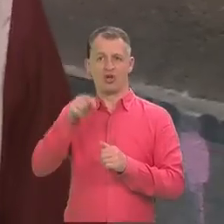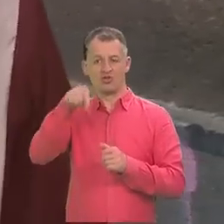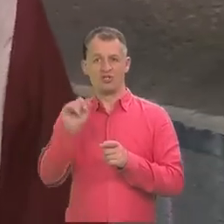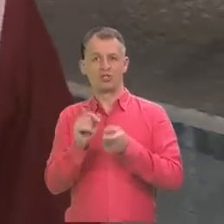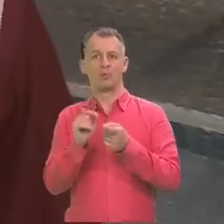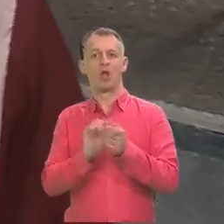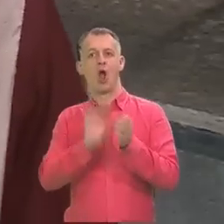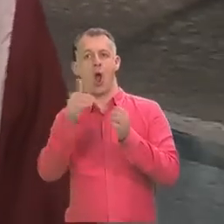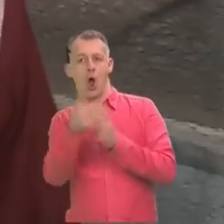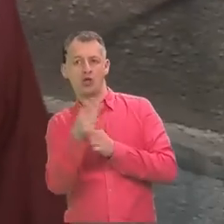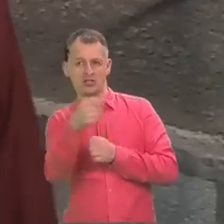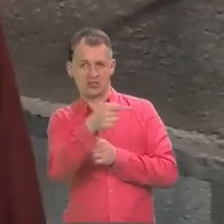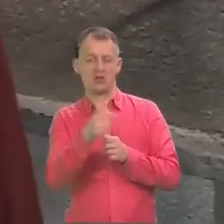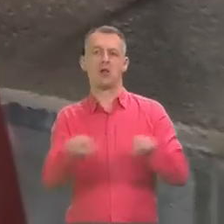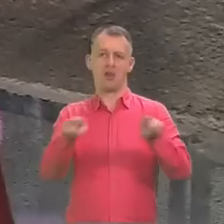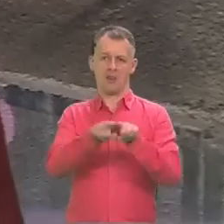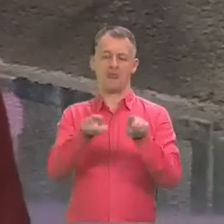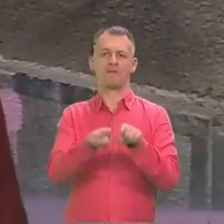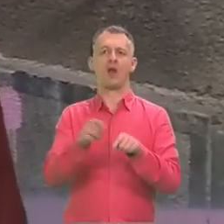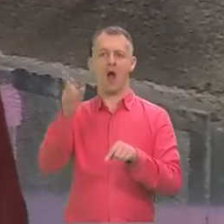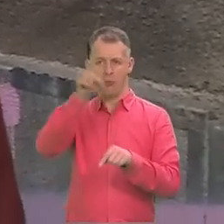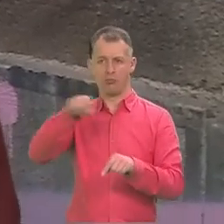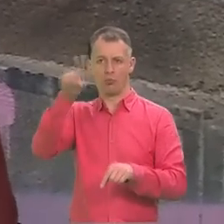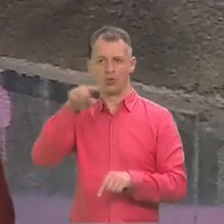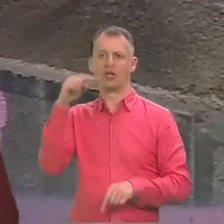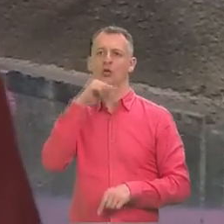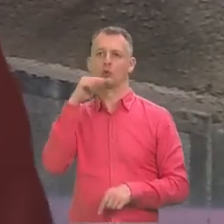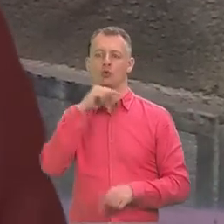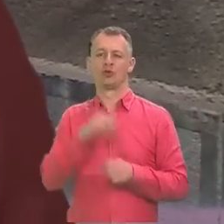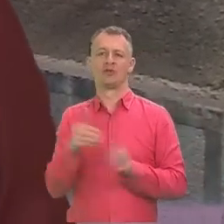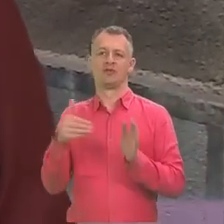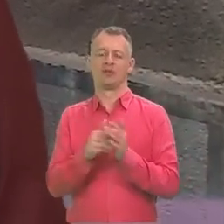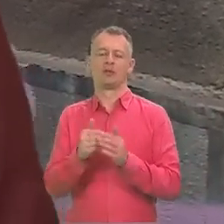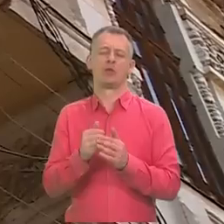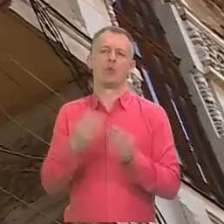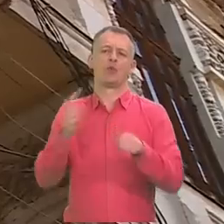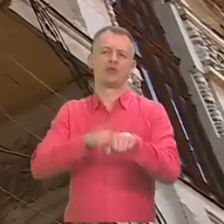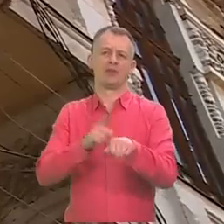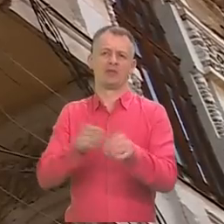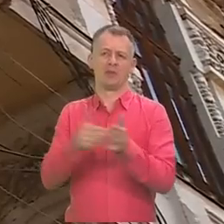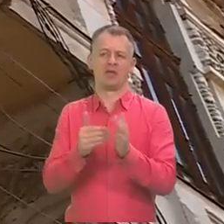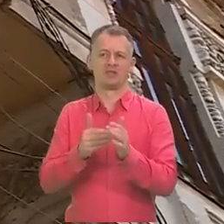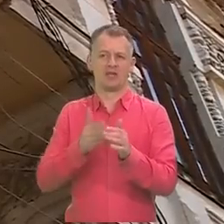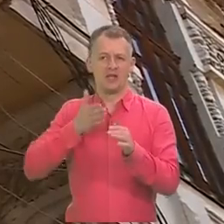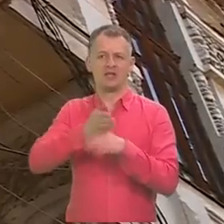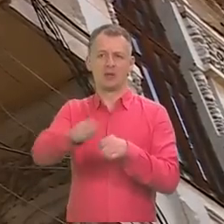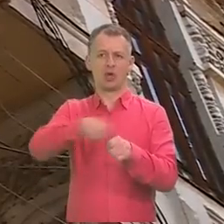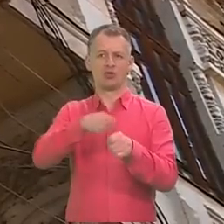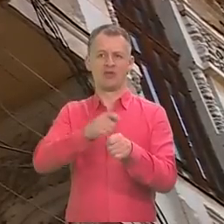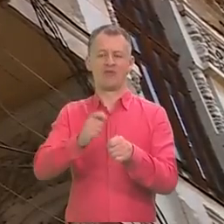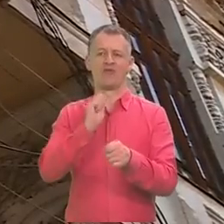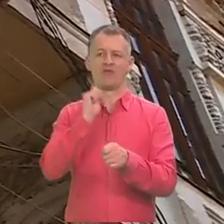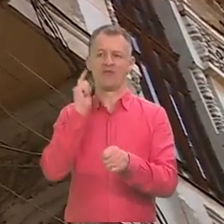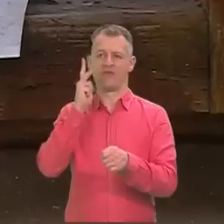de pe Seminunei, da, sunt cu bulina. Trebuia să intrăm de mult în consolidare, dar în fiecare an au amânat.